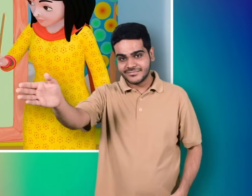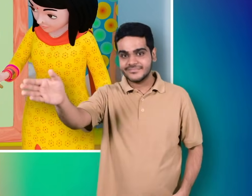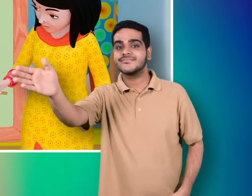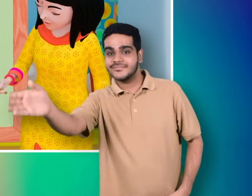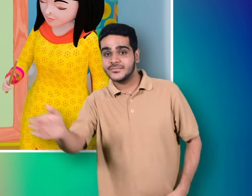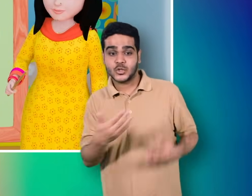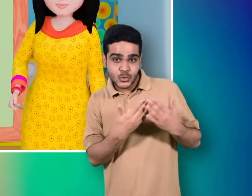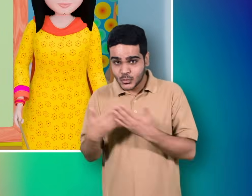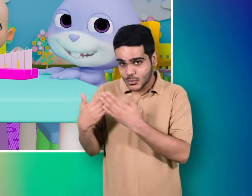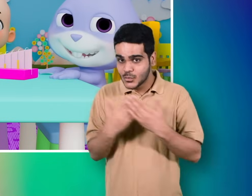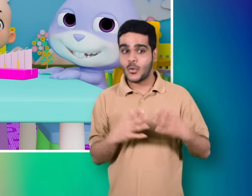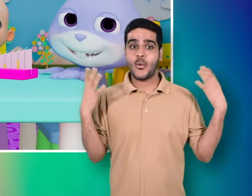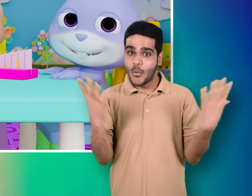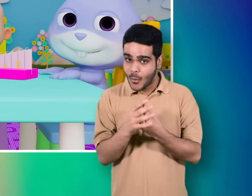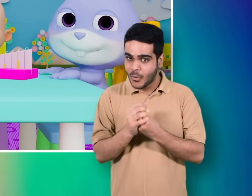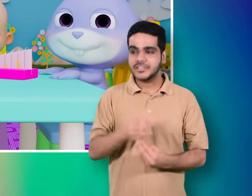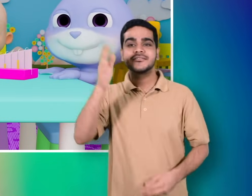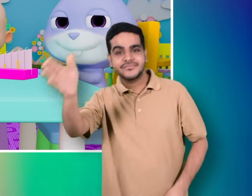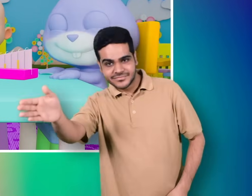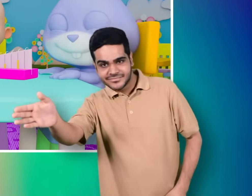स्कूल चले हम।